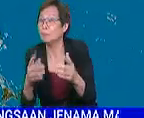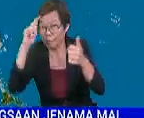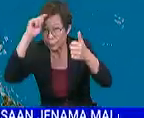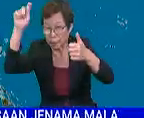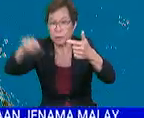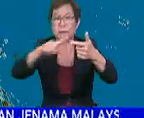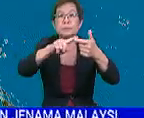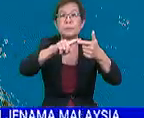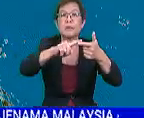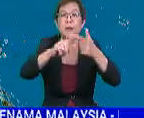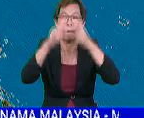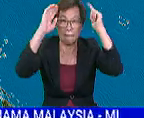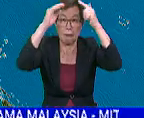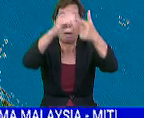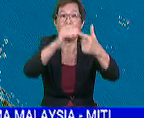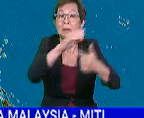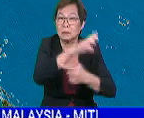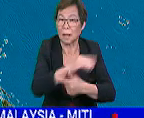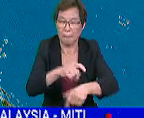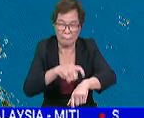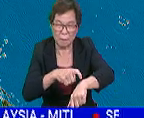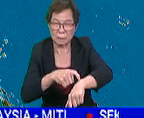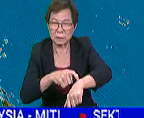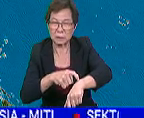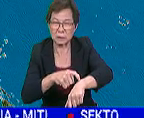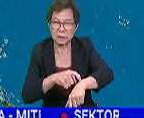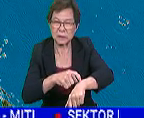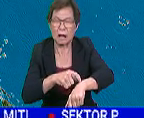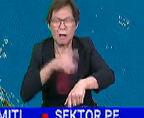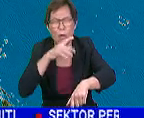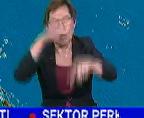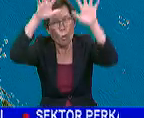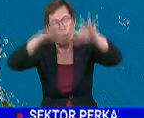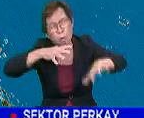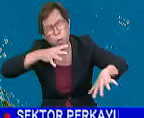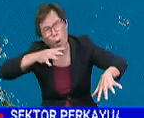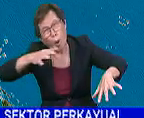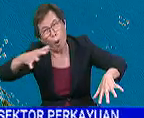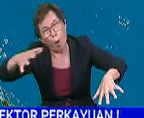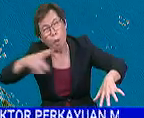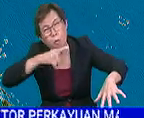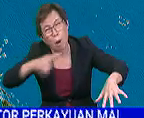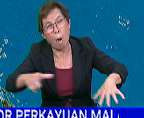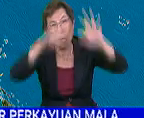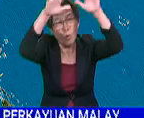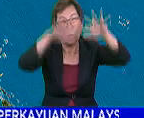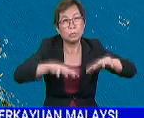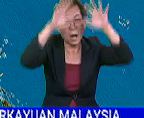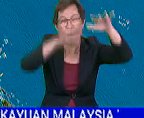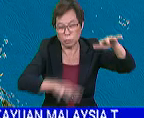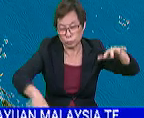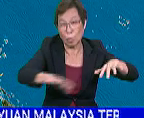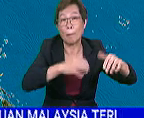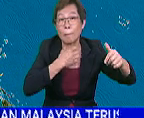Terengganu dan juga Negeri Pahang dalam jangka masa yang agak lama Selain itu hujan turut diperhatikan di sekitar